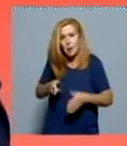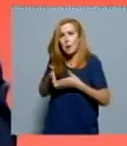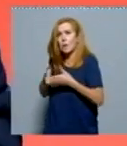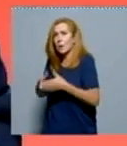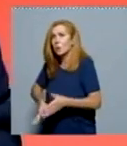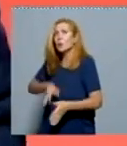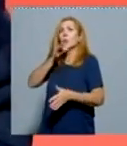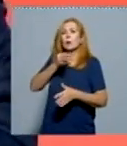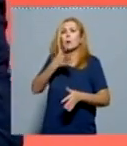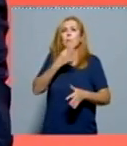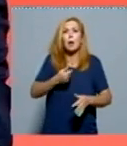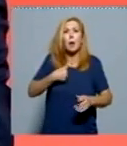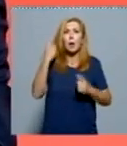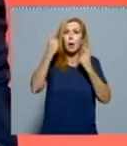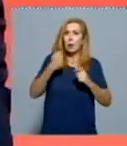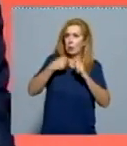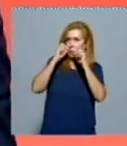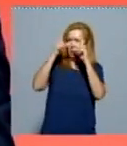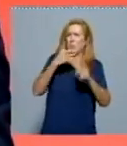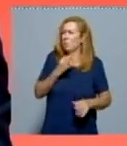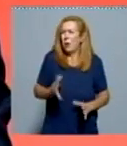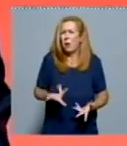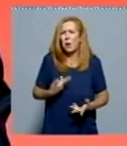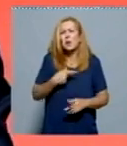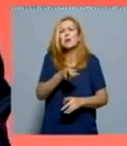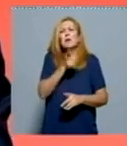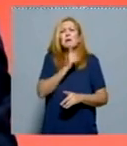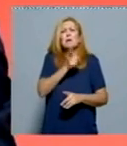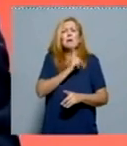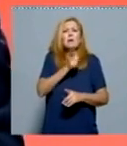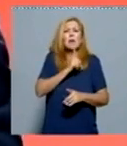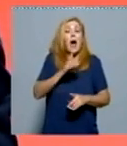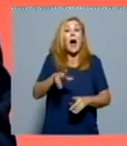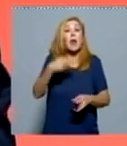Εγώ όμως θέλω να επιμείνω στο κρίσιμο θέμα του ελλείμματος στρατηγικής,